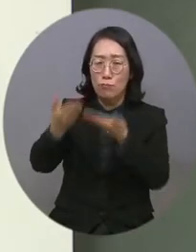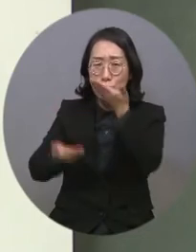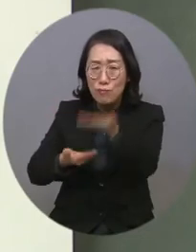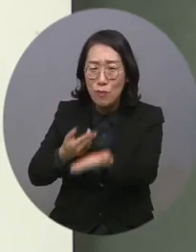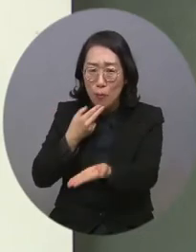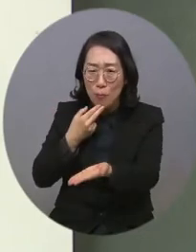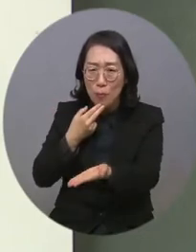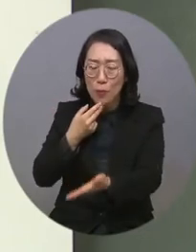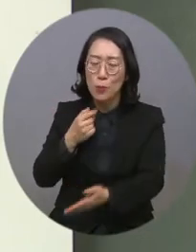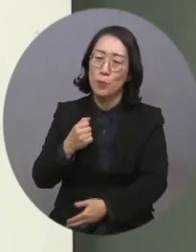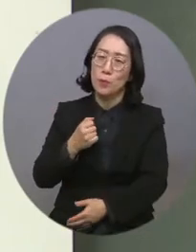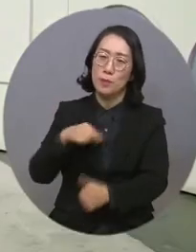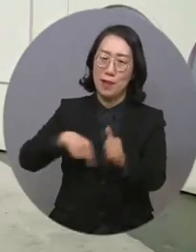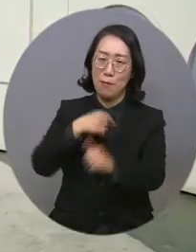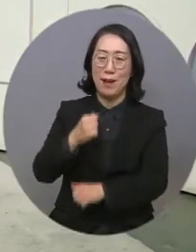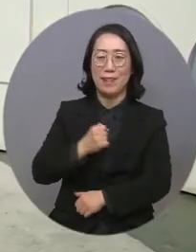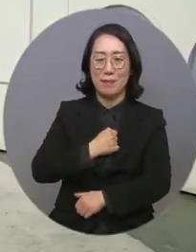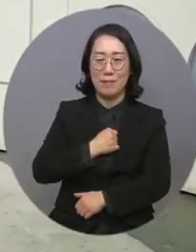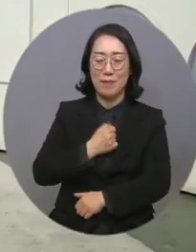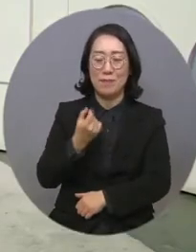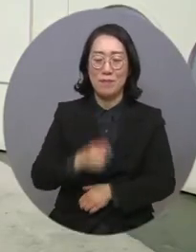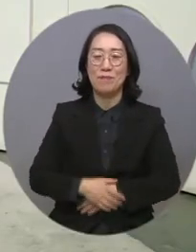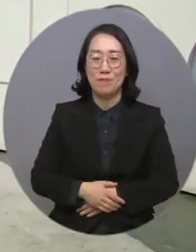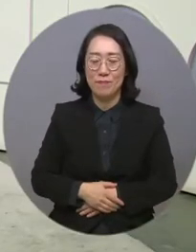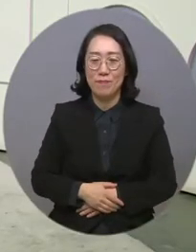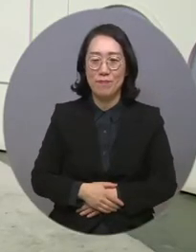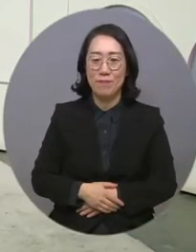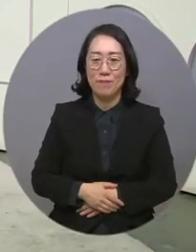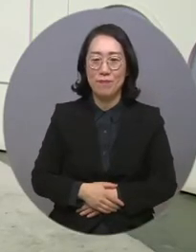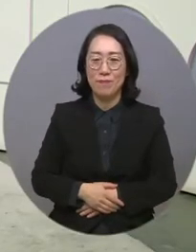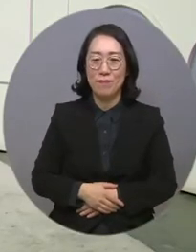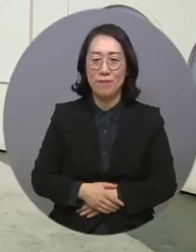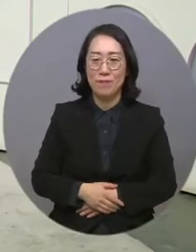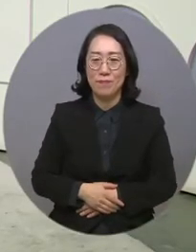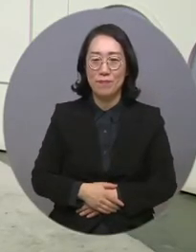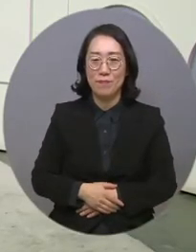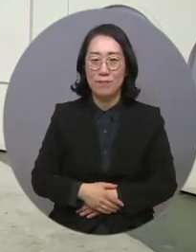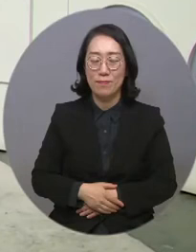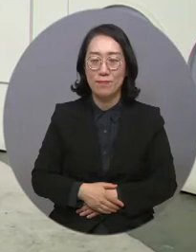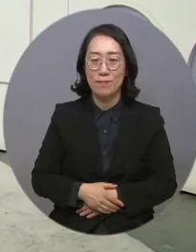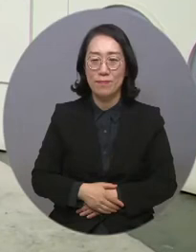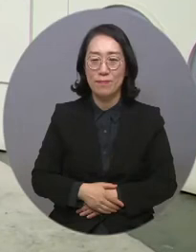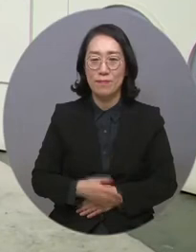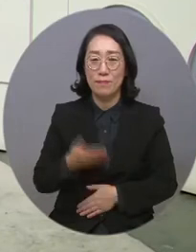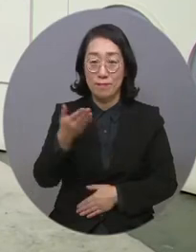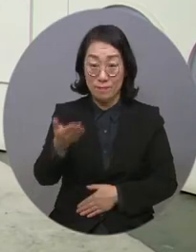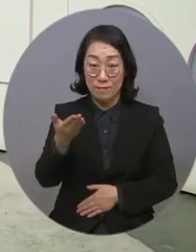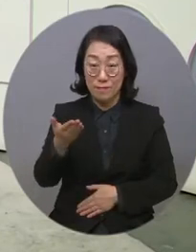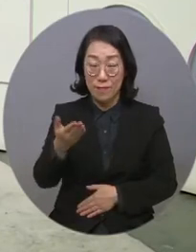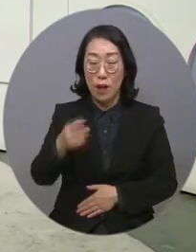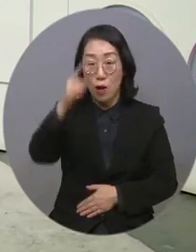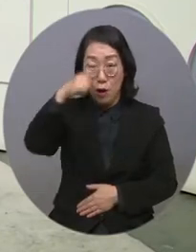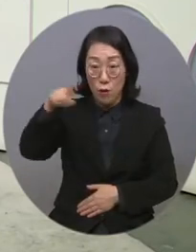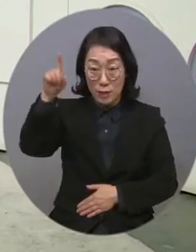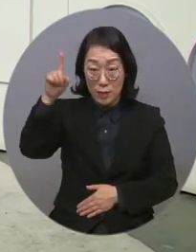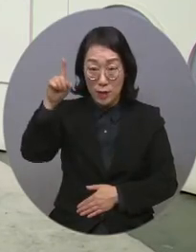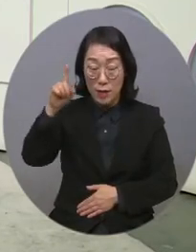답답한 것 같아요. 예, 예. 여쭤본 거예요. 예, 예. 그런데 이제 한국 외국어 대학에